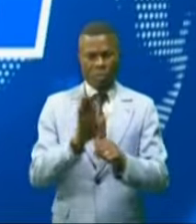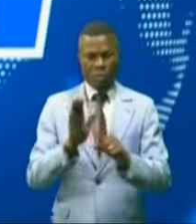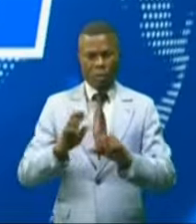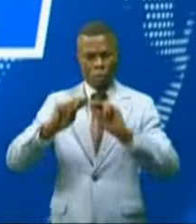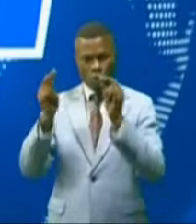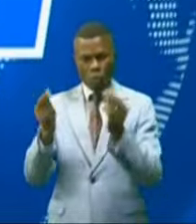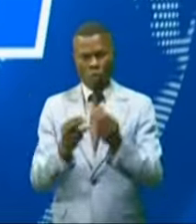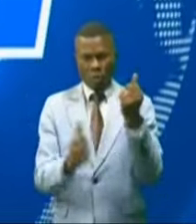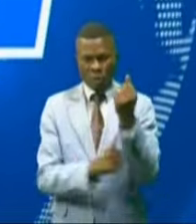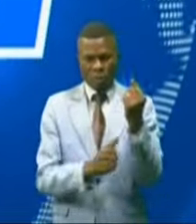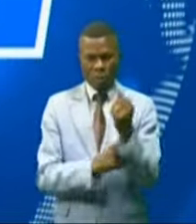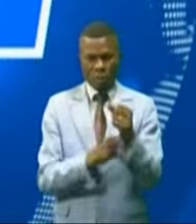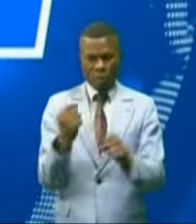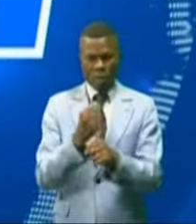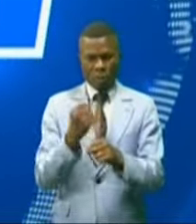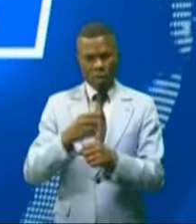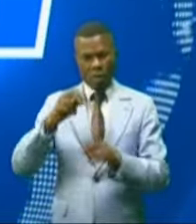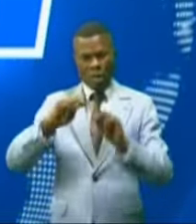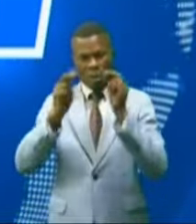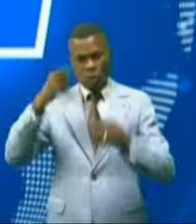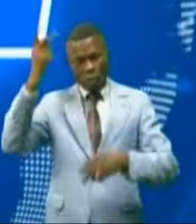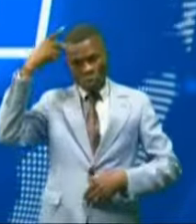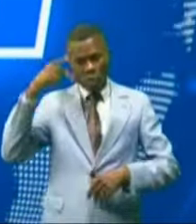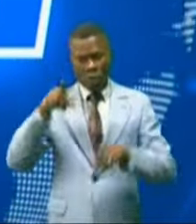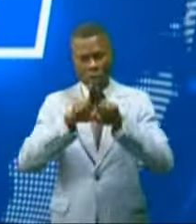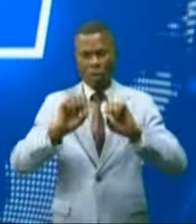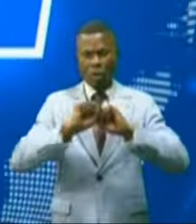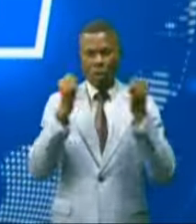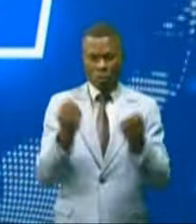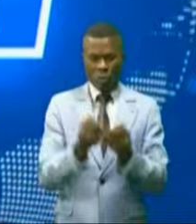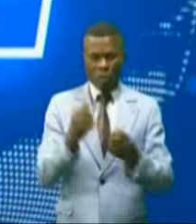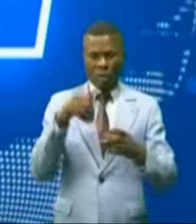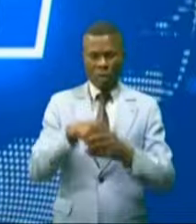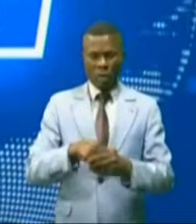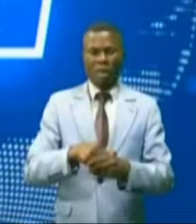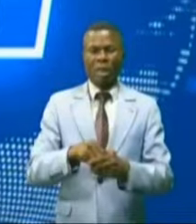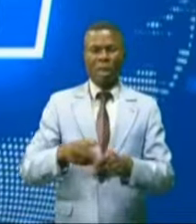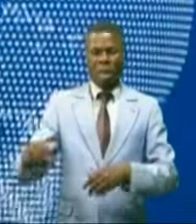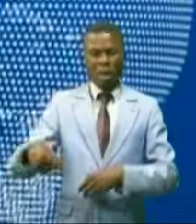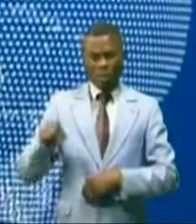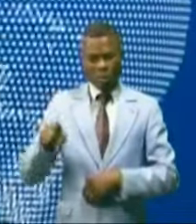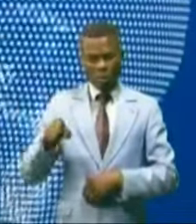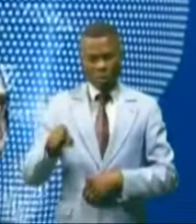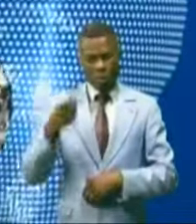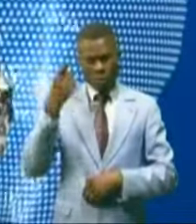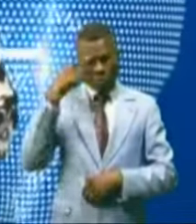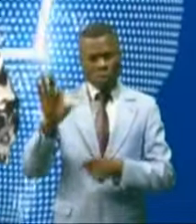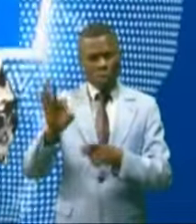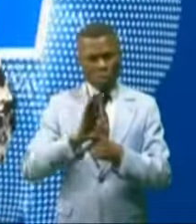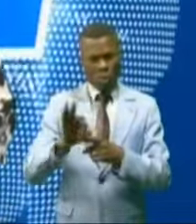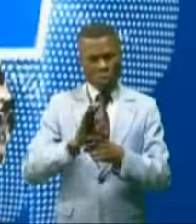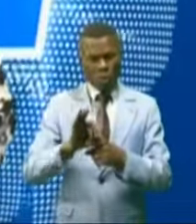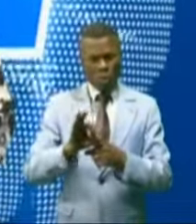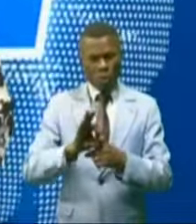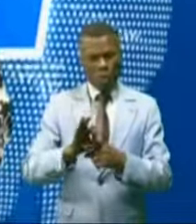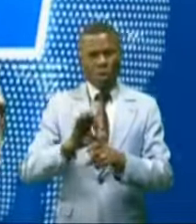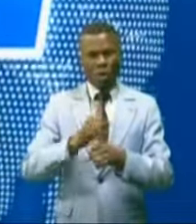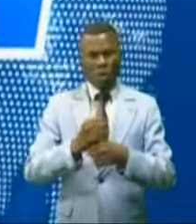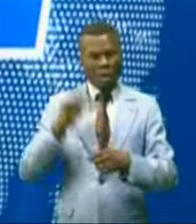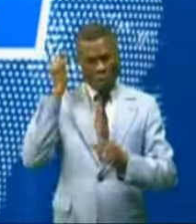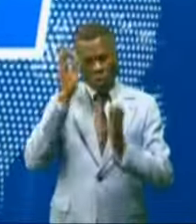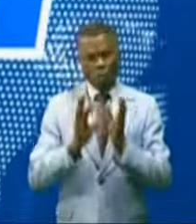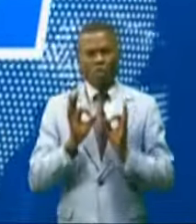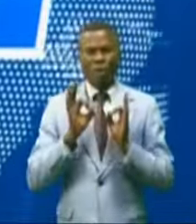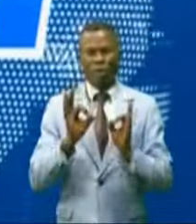couches politiques et sociales au sein de sa juridiction pour la formation d'un nouveau